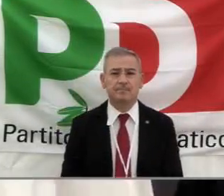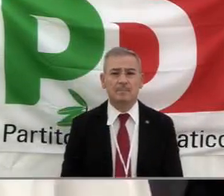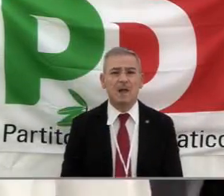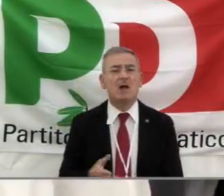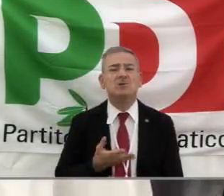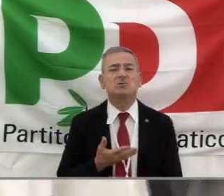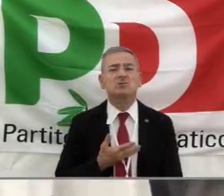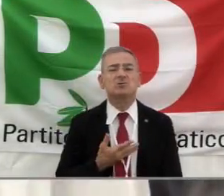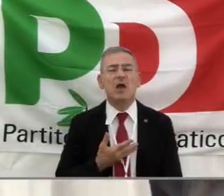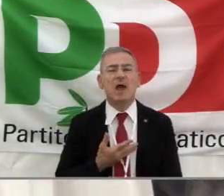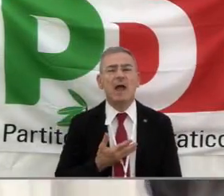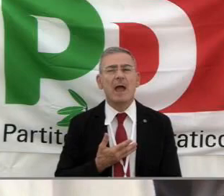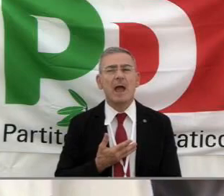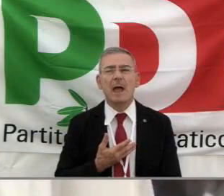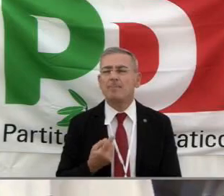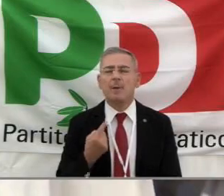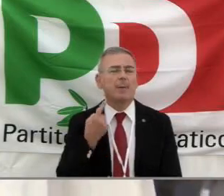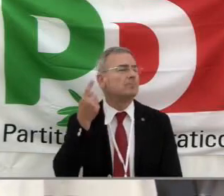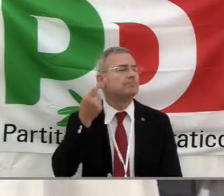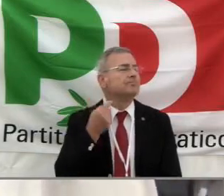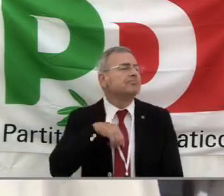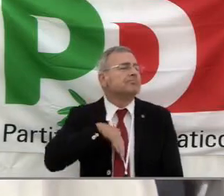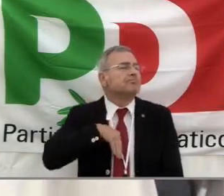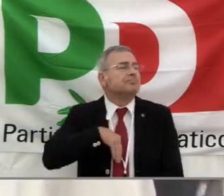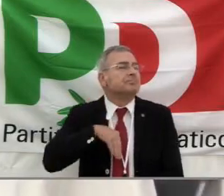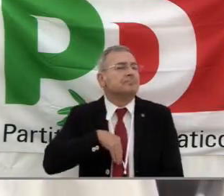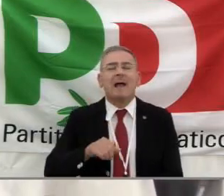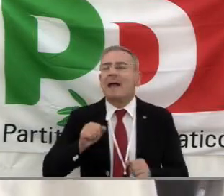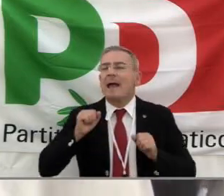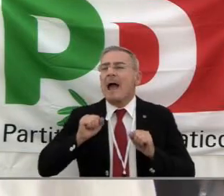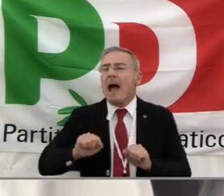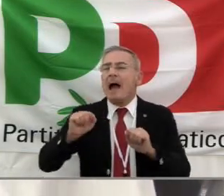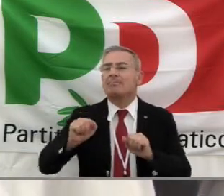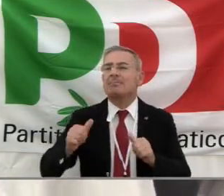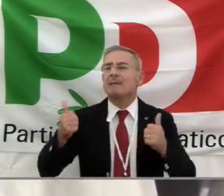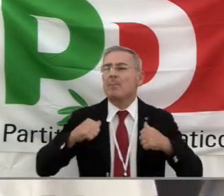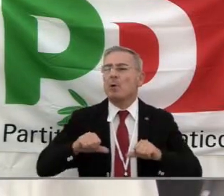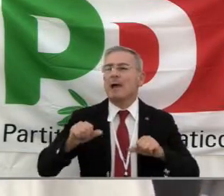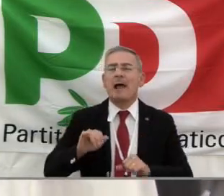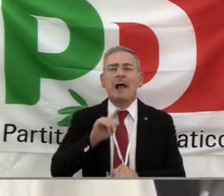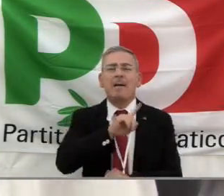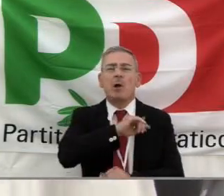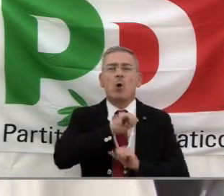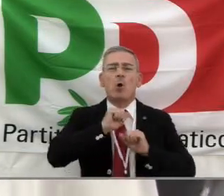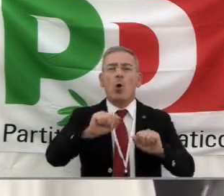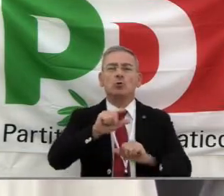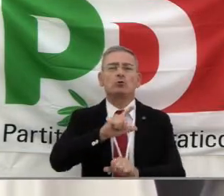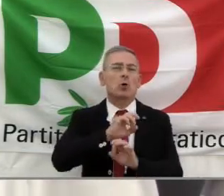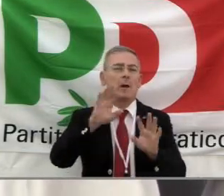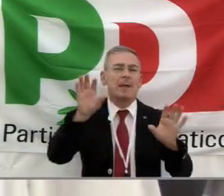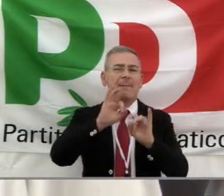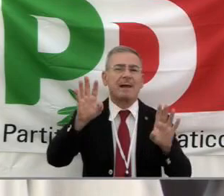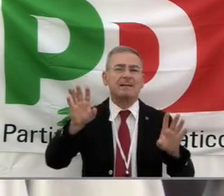hanno un istinto antidemocratico, illiberale,